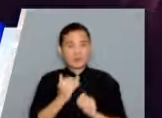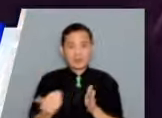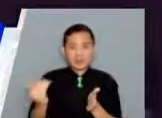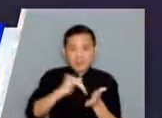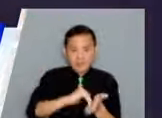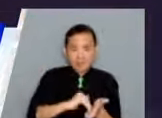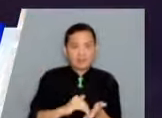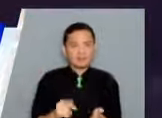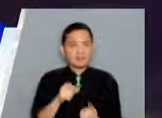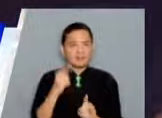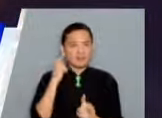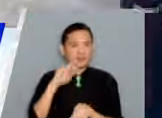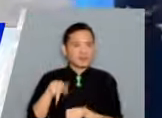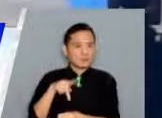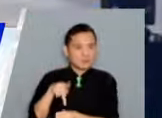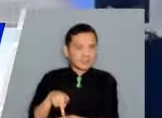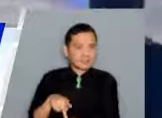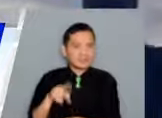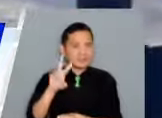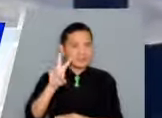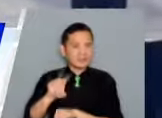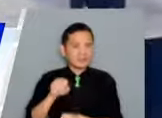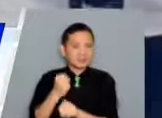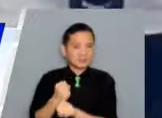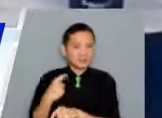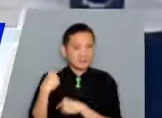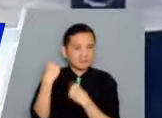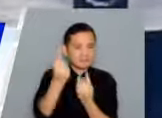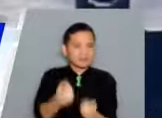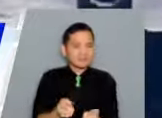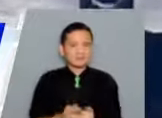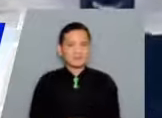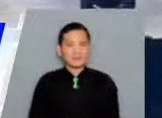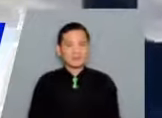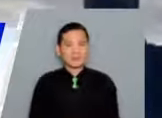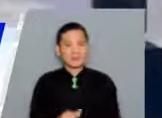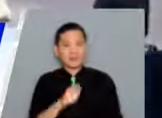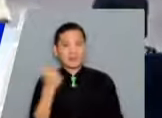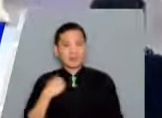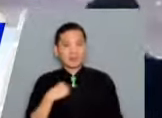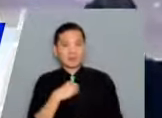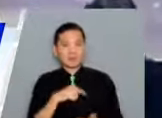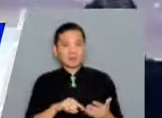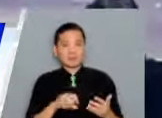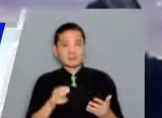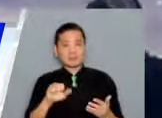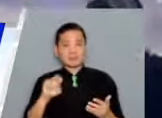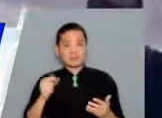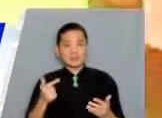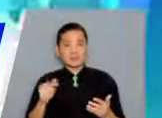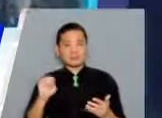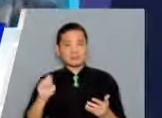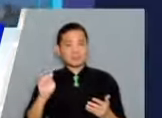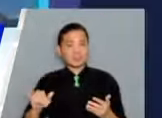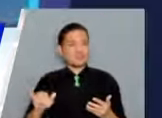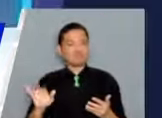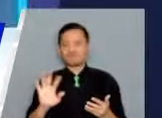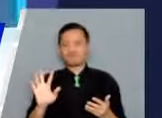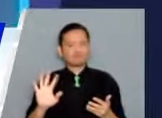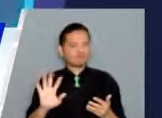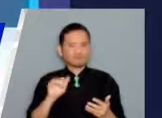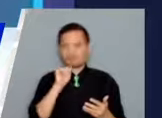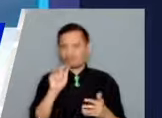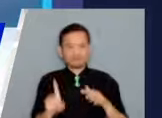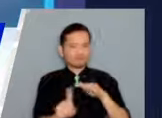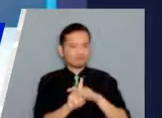Melody after 7 years. Hindi naman nakasama ang member na si Sungjae na mayroon daw important appointment. Bukod sa